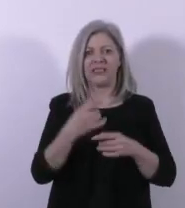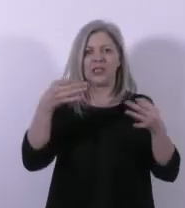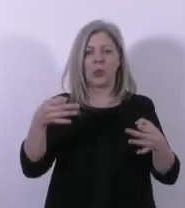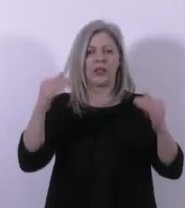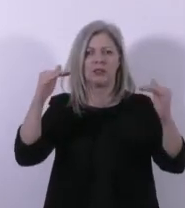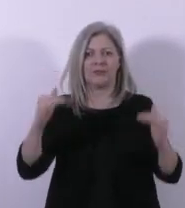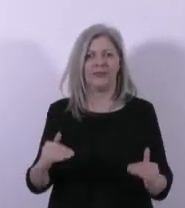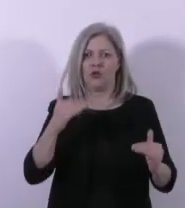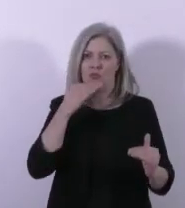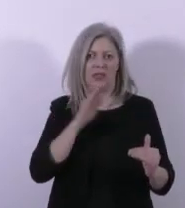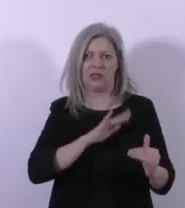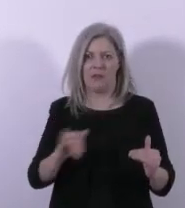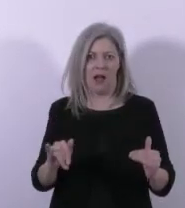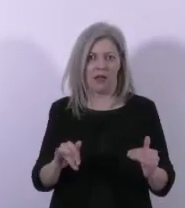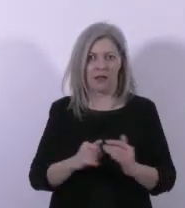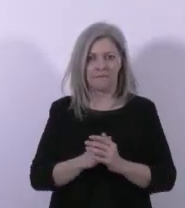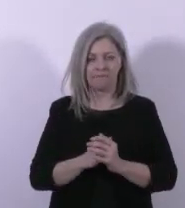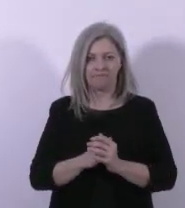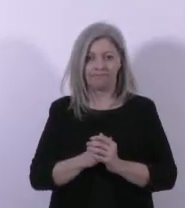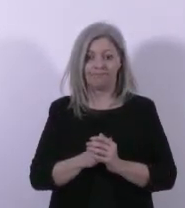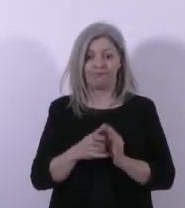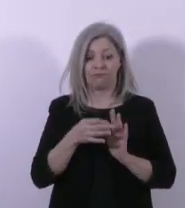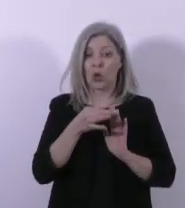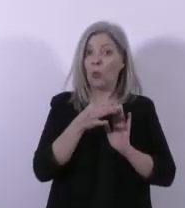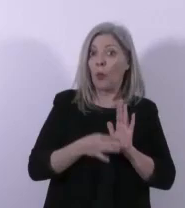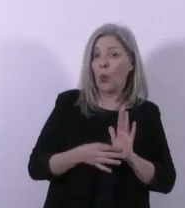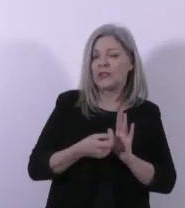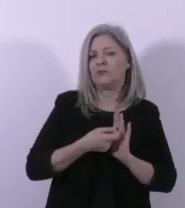abbastanza. Sono punti fondamentali,